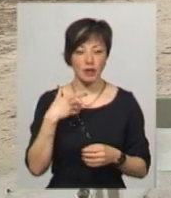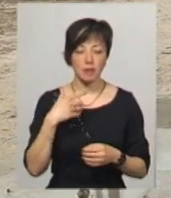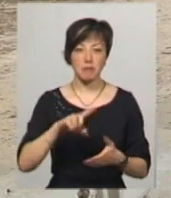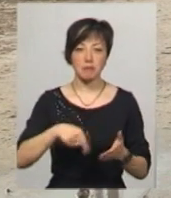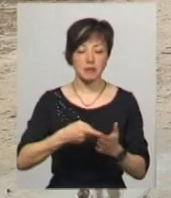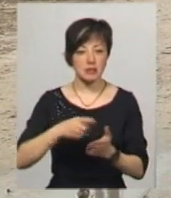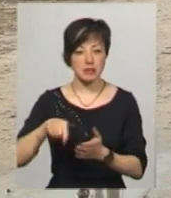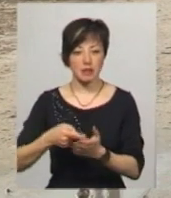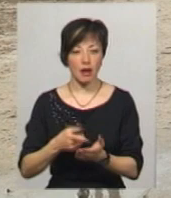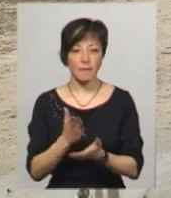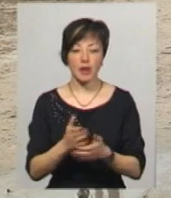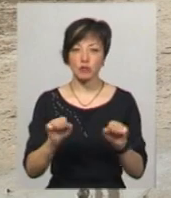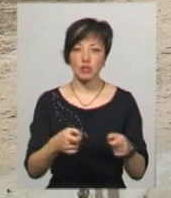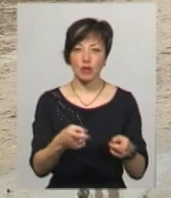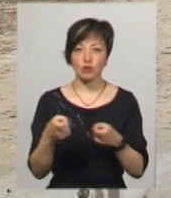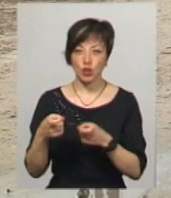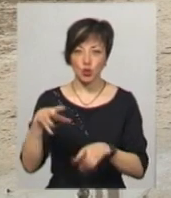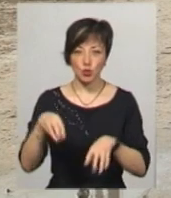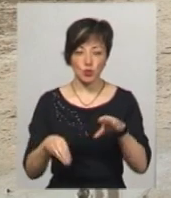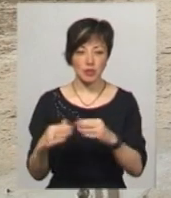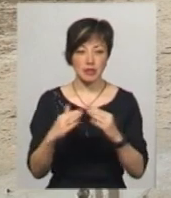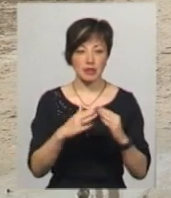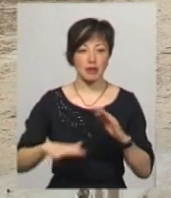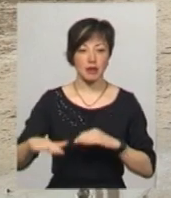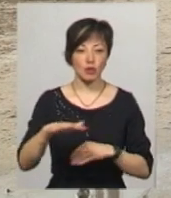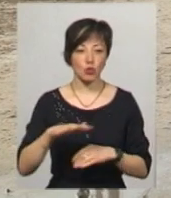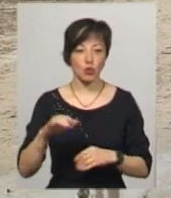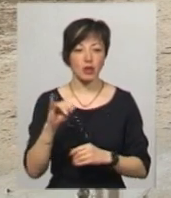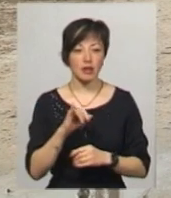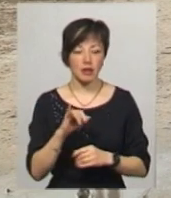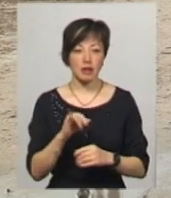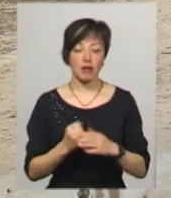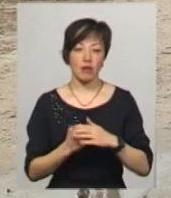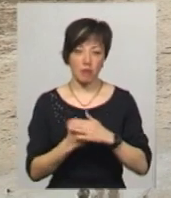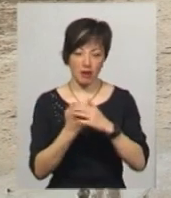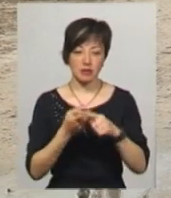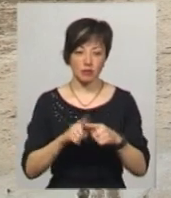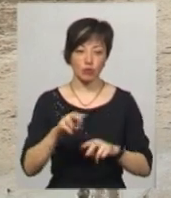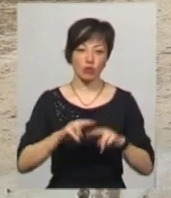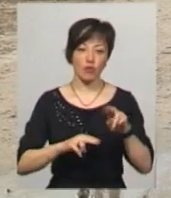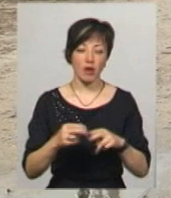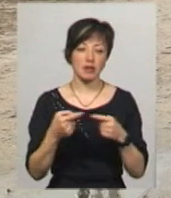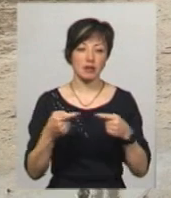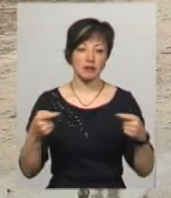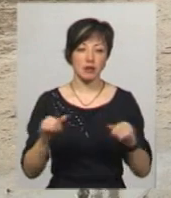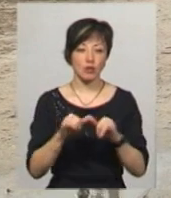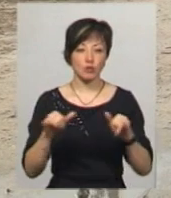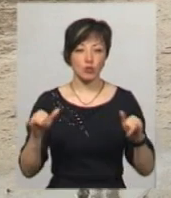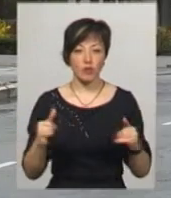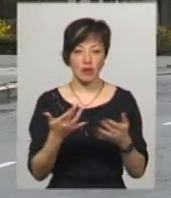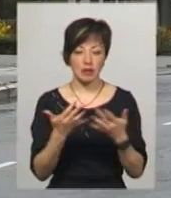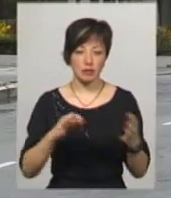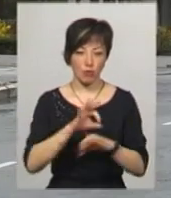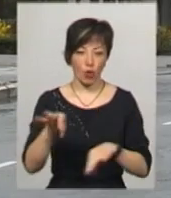міста мають можливість залучати сусідні території і, відповідно, на основі їх будувати якісь, розбудовувати інвестиційні